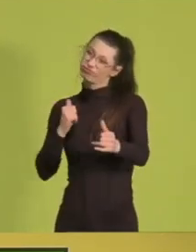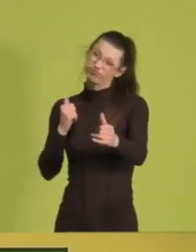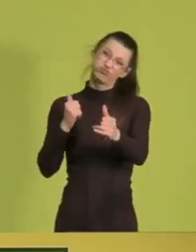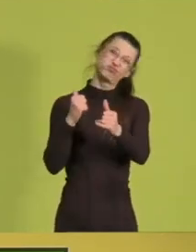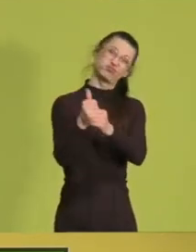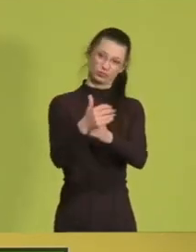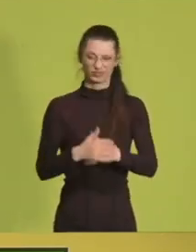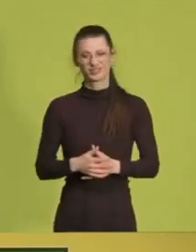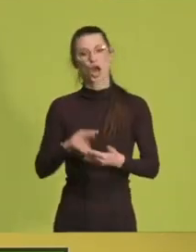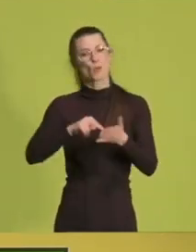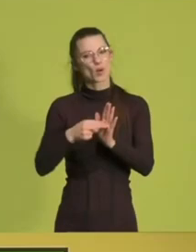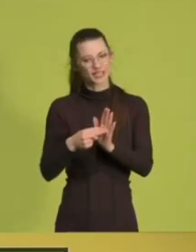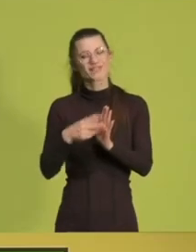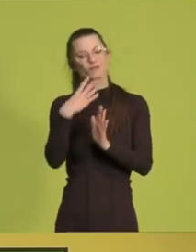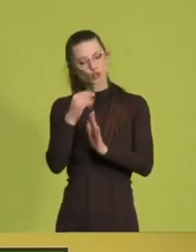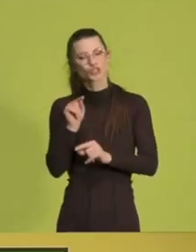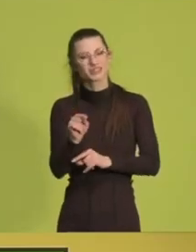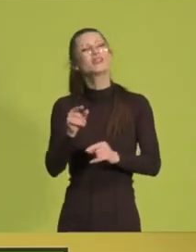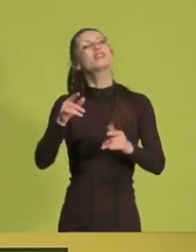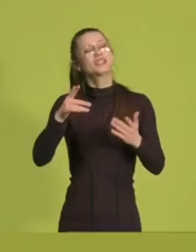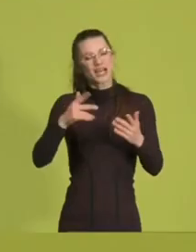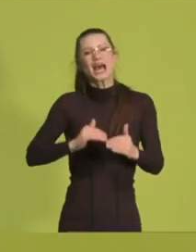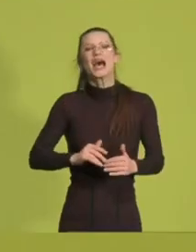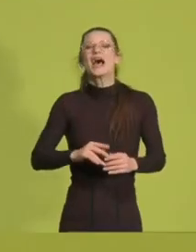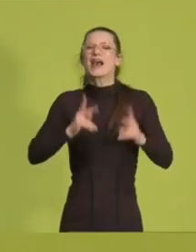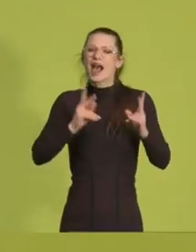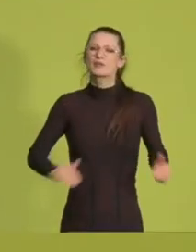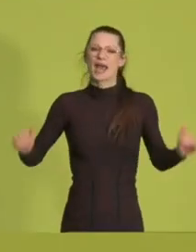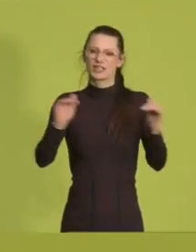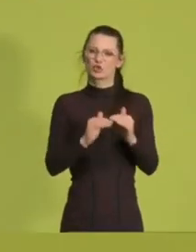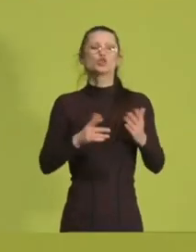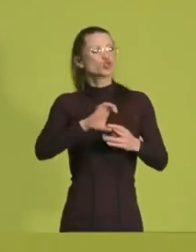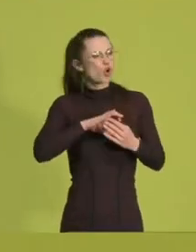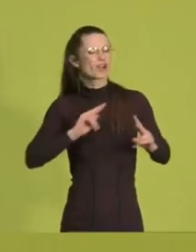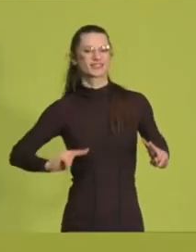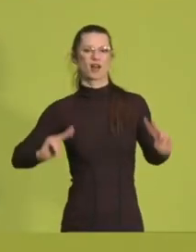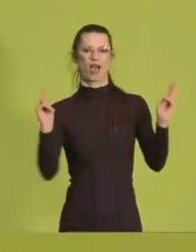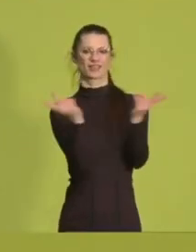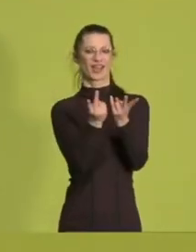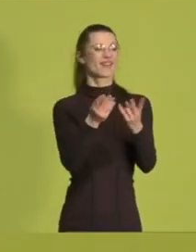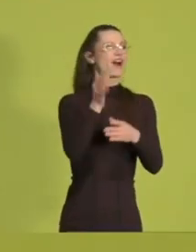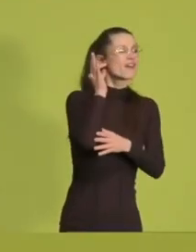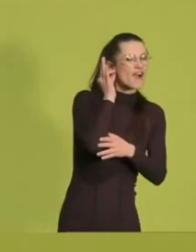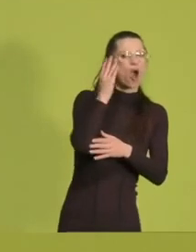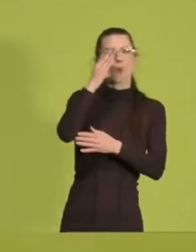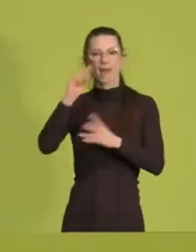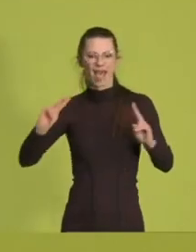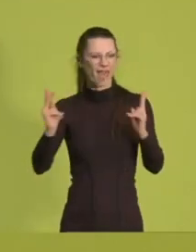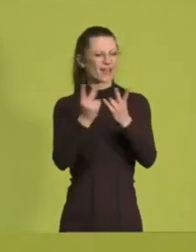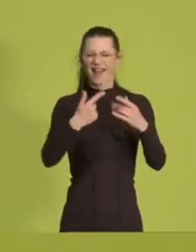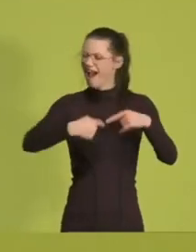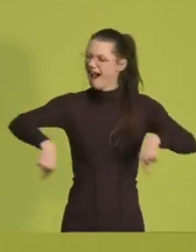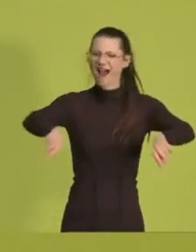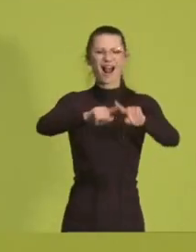eine Politik, die dafür sorgt, dass Gleichberechtigung und Chancengleichheit von Frauen und Männern in allen Ebenen